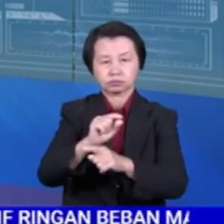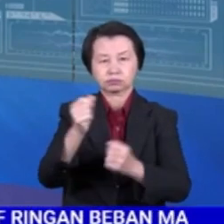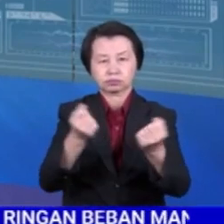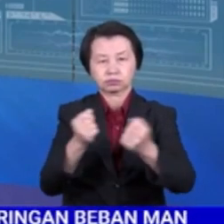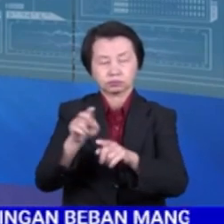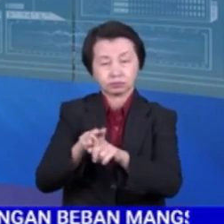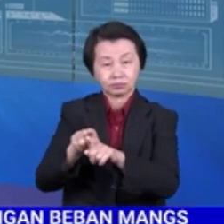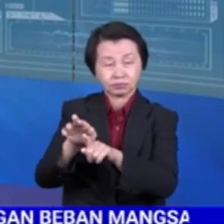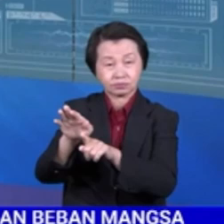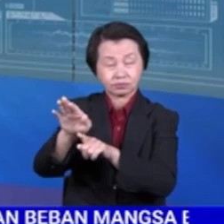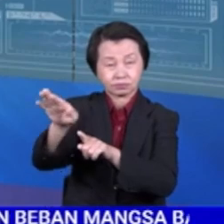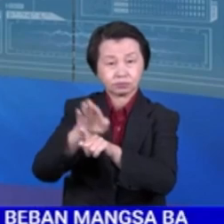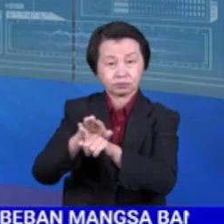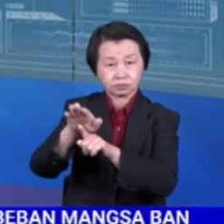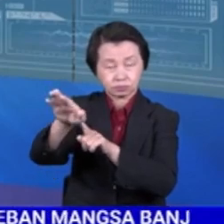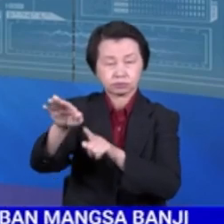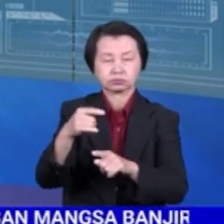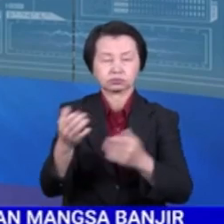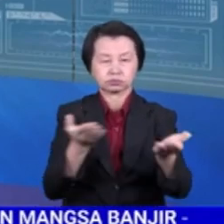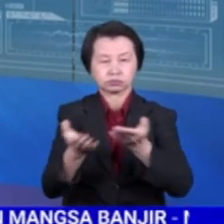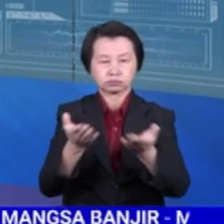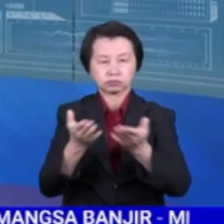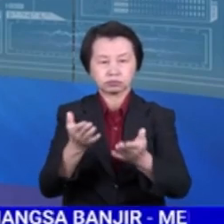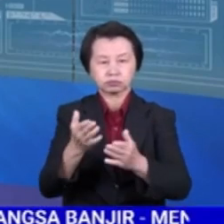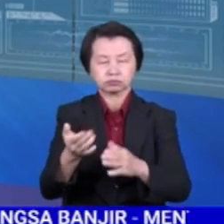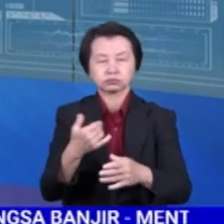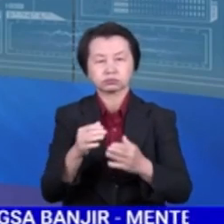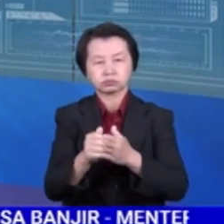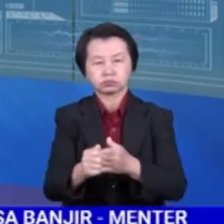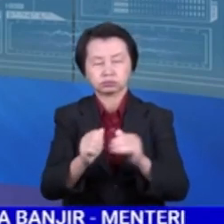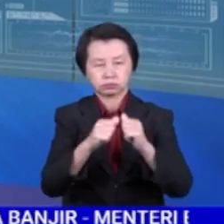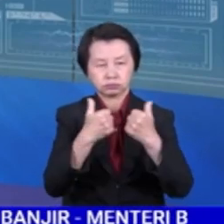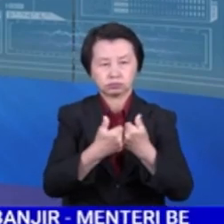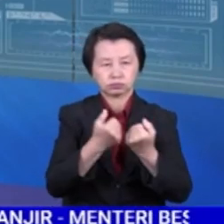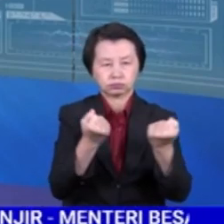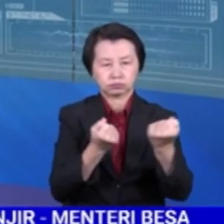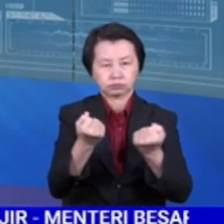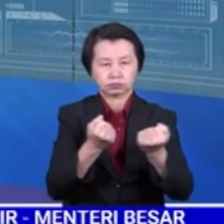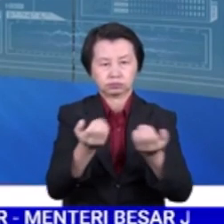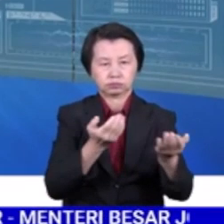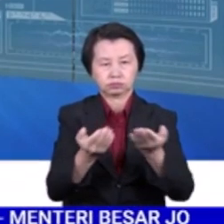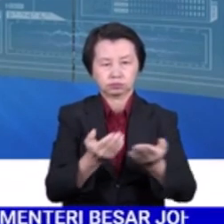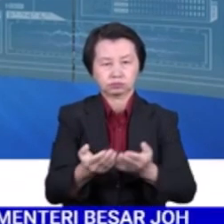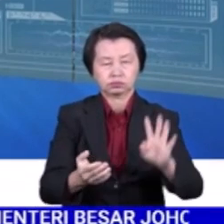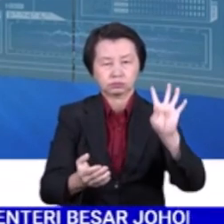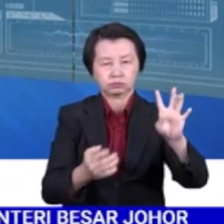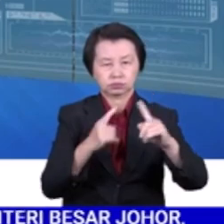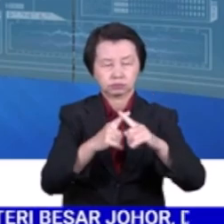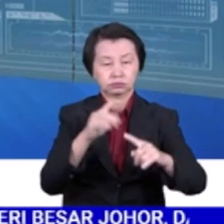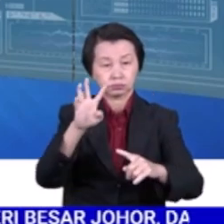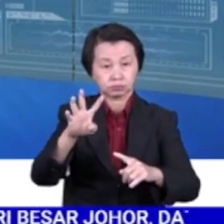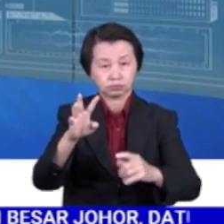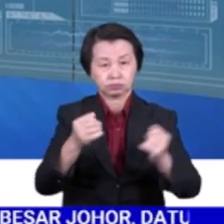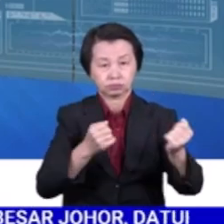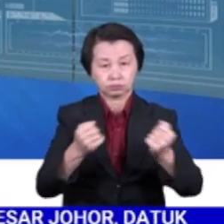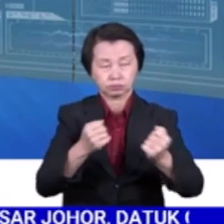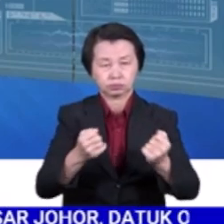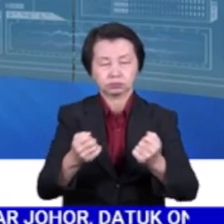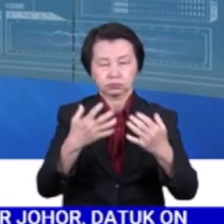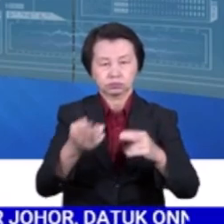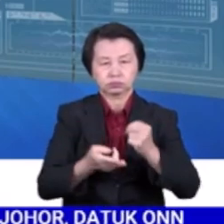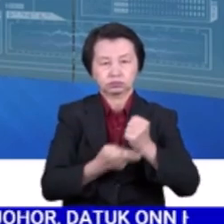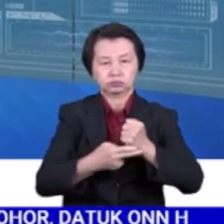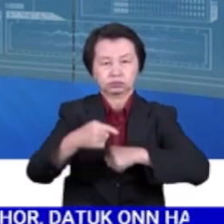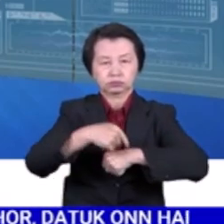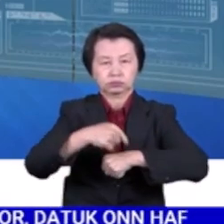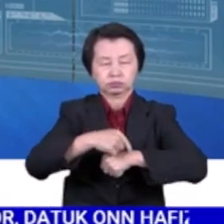kereta api kabel. Menerusi perkhidmatan yang diterajui Persatuan Pemandu Perkhidmatan Jeep Bukit Bendera itu, pengunjung boleh